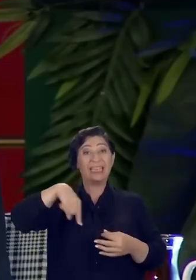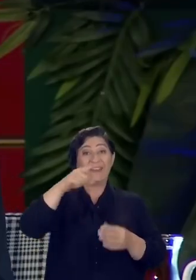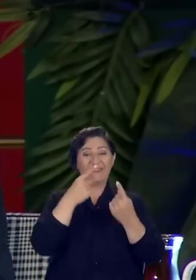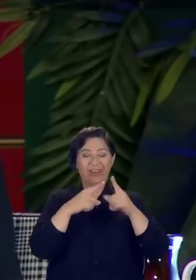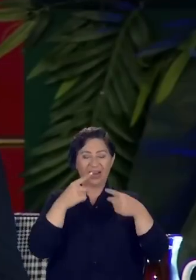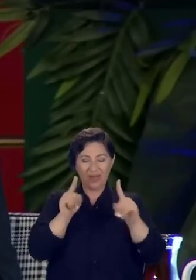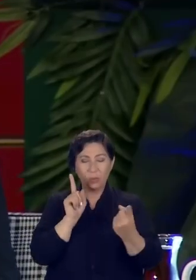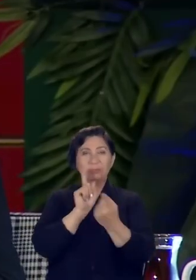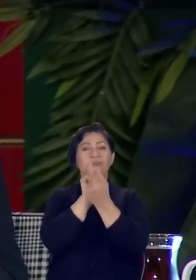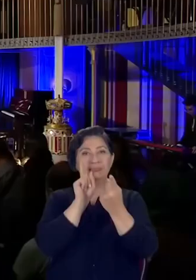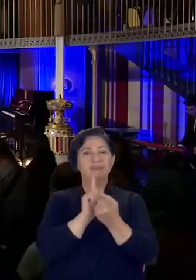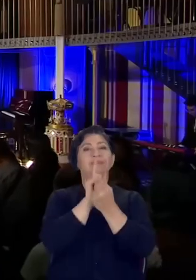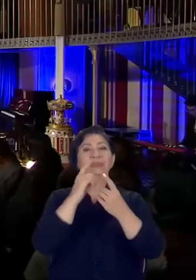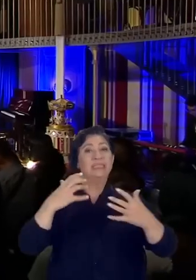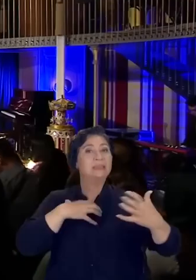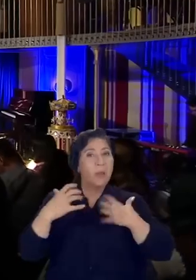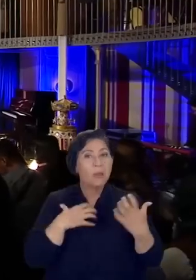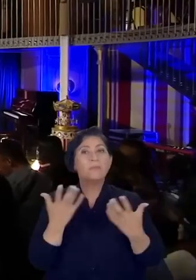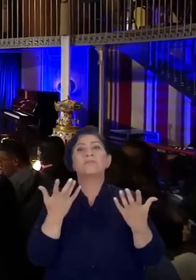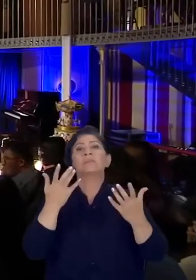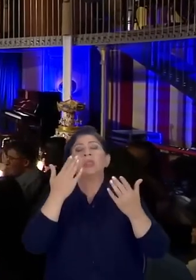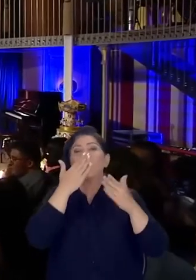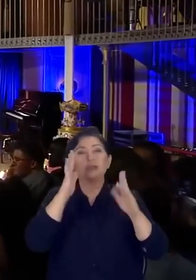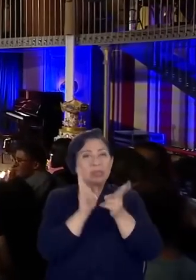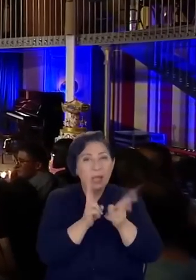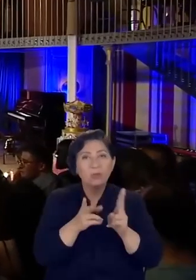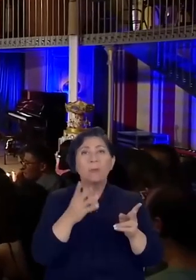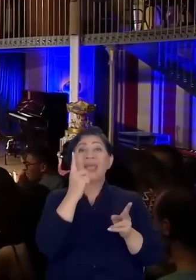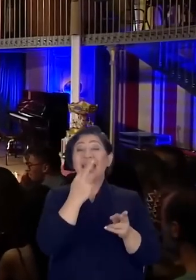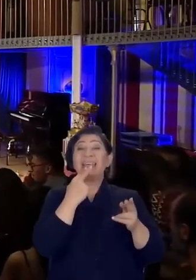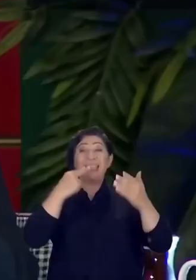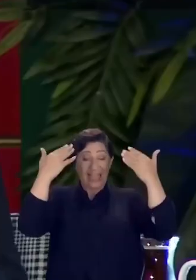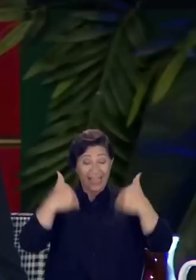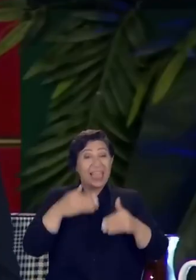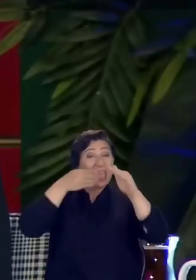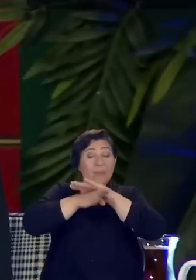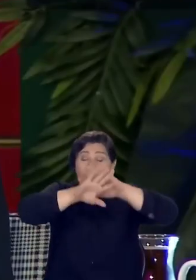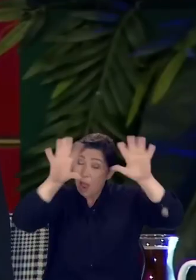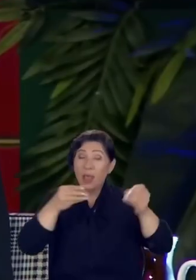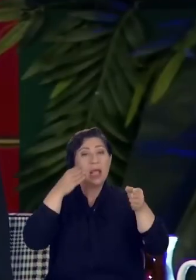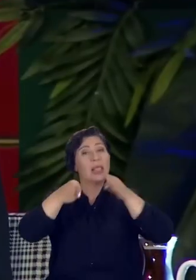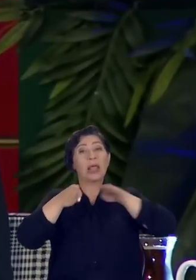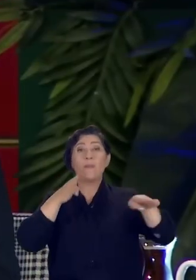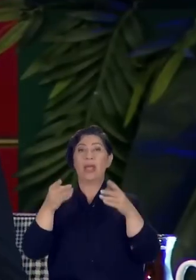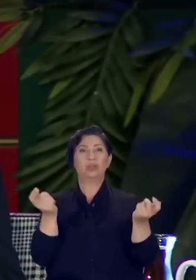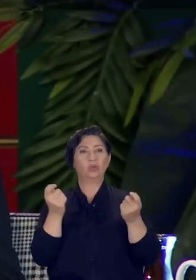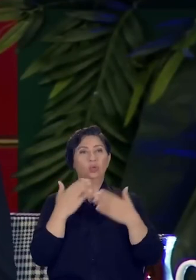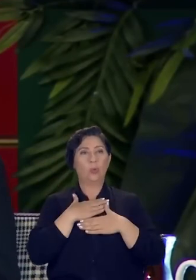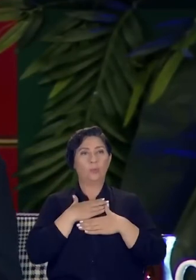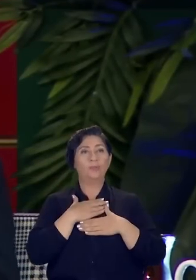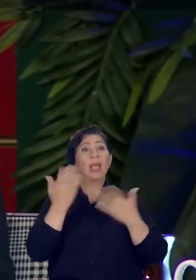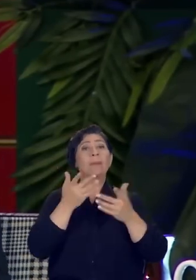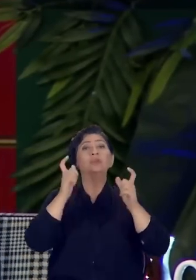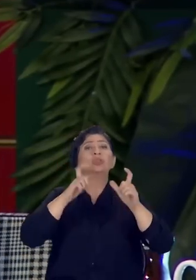hep farklı şekilde çıktım ben. Stand-up'la, doğaçlama tiyatroyla. Yani bir kadının girebileceği her yere girmeye çalışıyorum şu anda. Bu